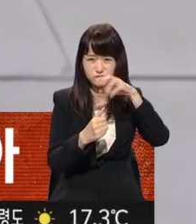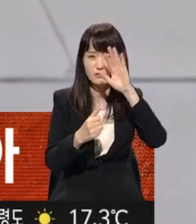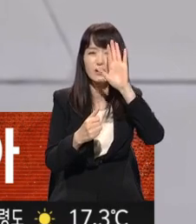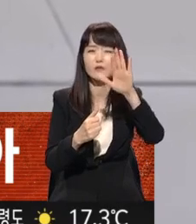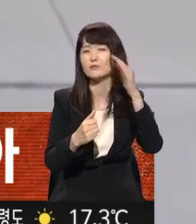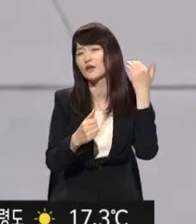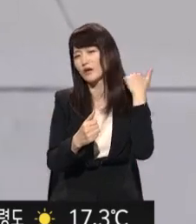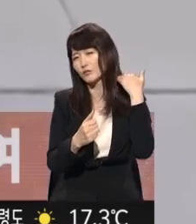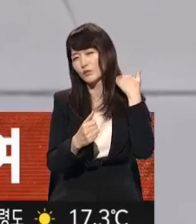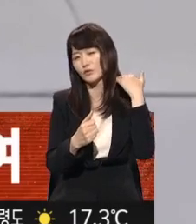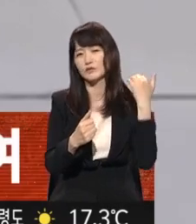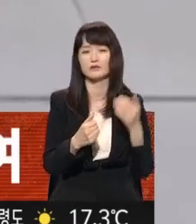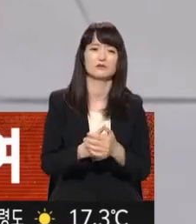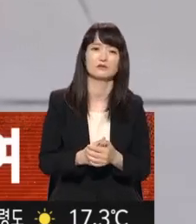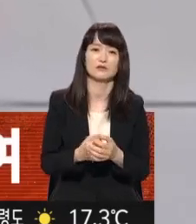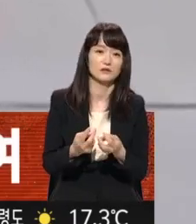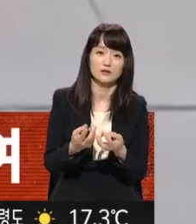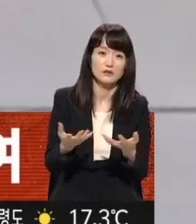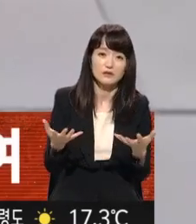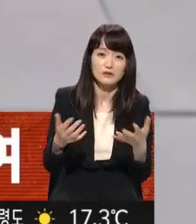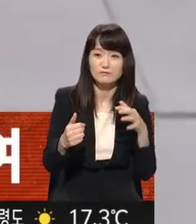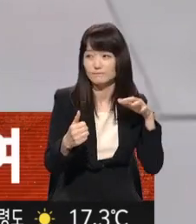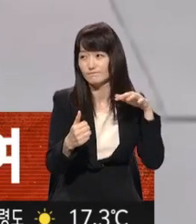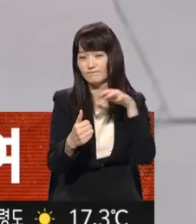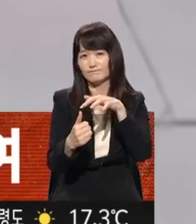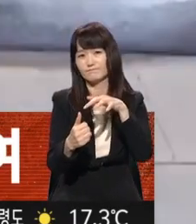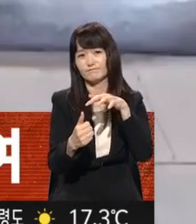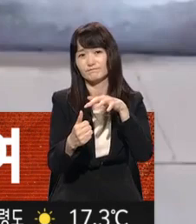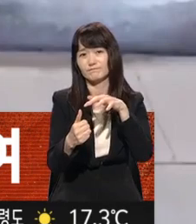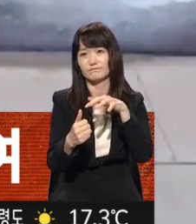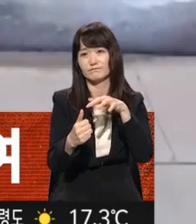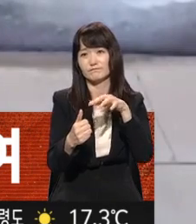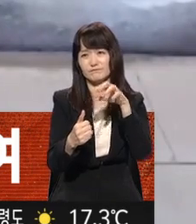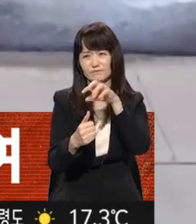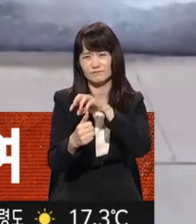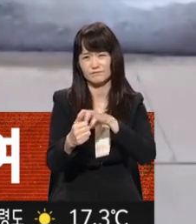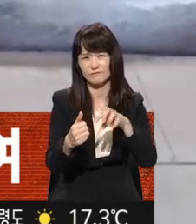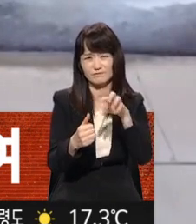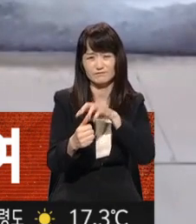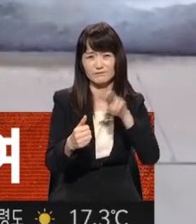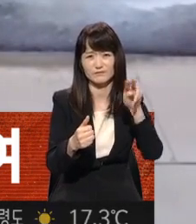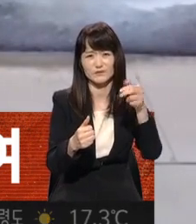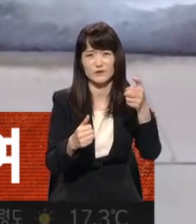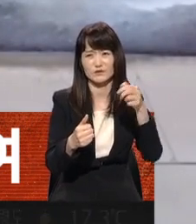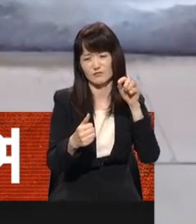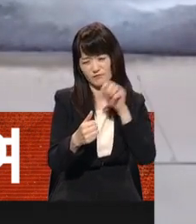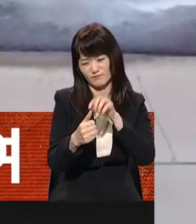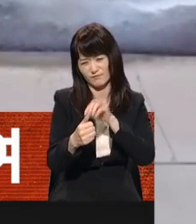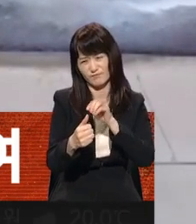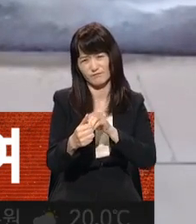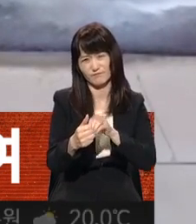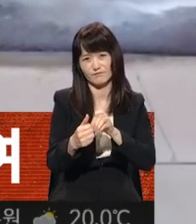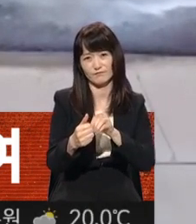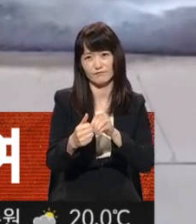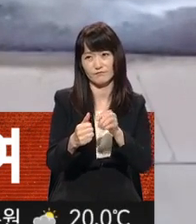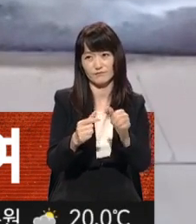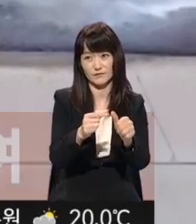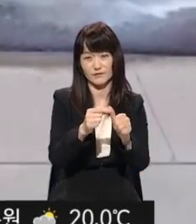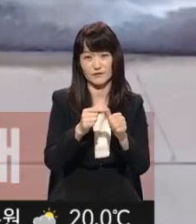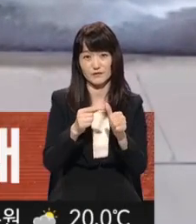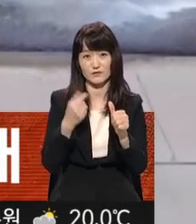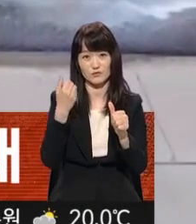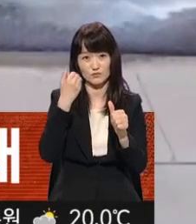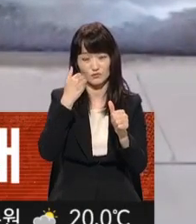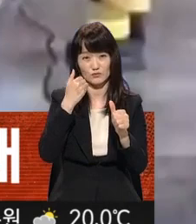볼 수 없었다고 합니다. 이 남성은 속수무책으로 공격당했고 250방이 넘는 벌침에 쏘였습니다. 아유. 남성을 구조하러 온